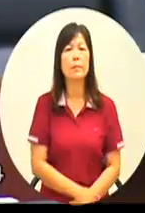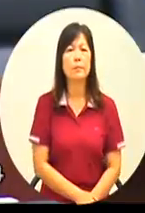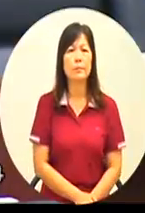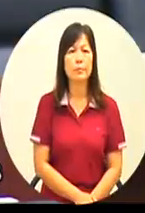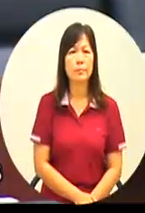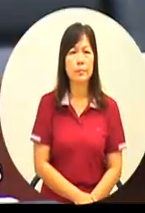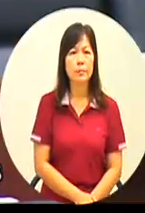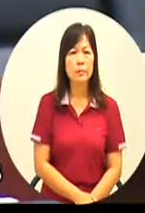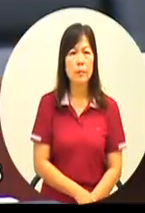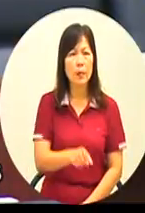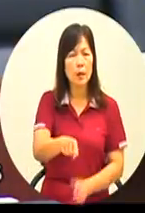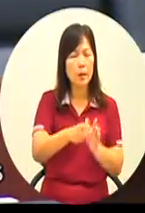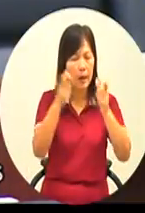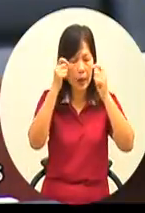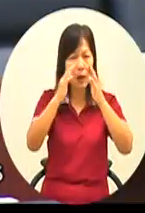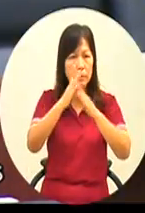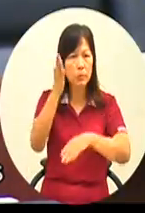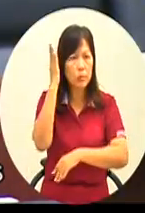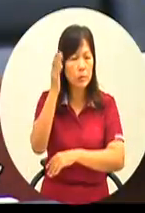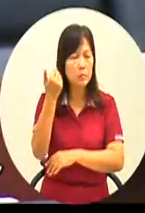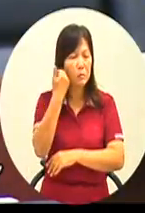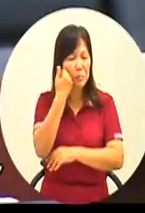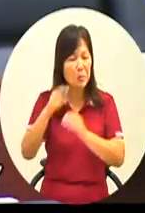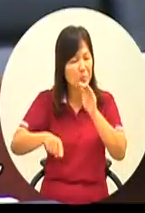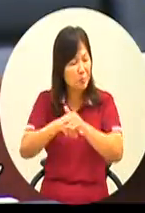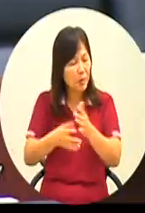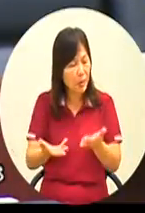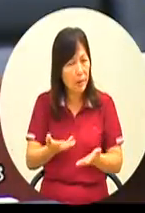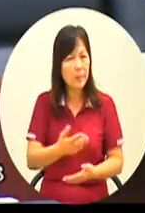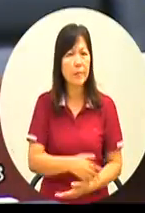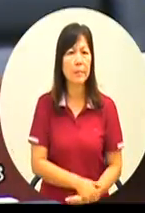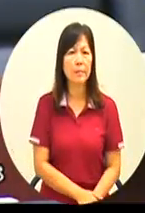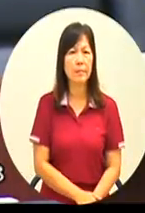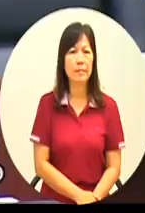你知道高雄市政府谁违反了旋转门条款吗？